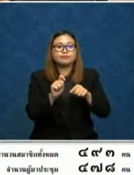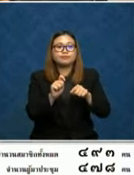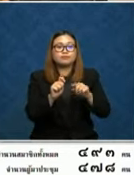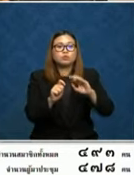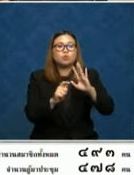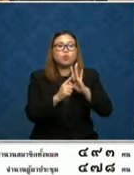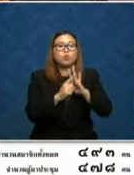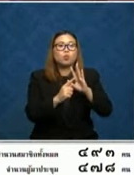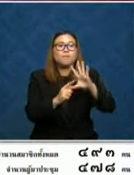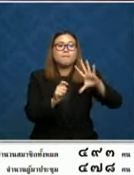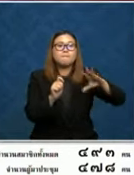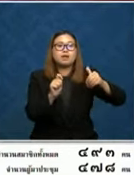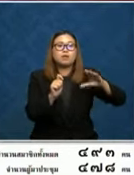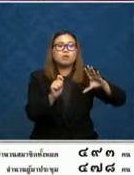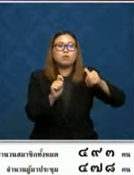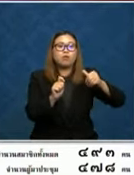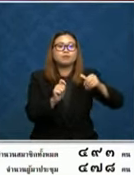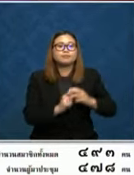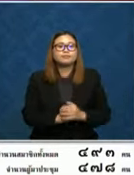ลด์ขอสไลด์ด้วยครับ